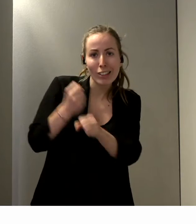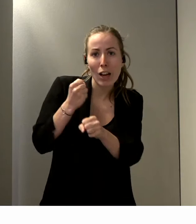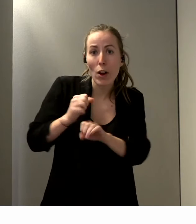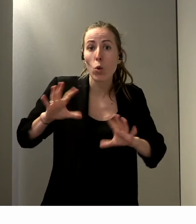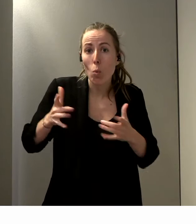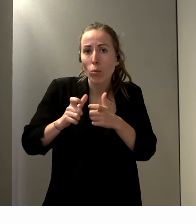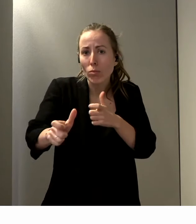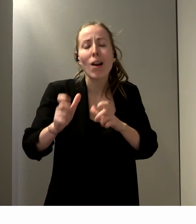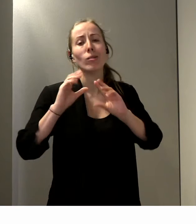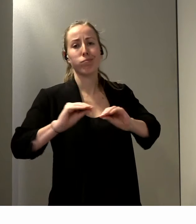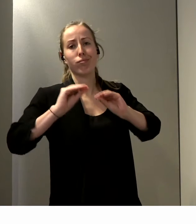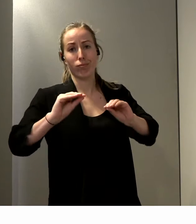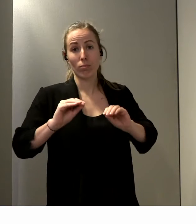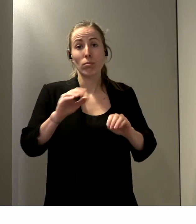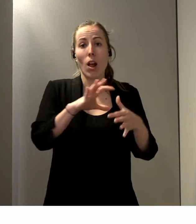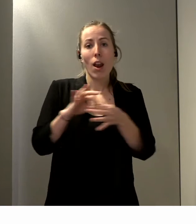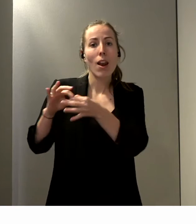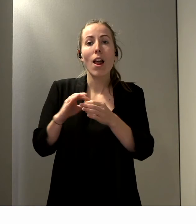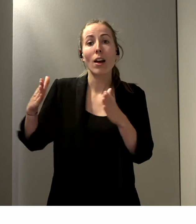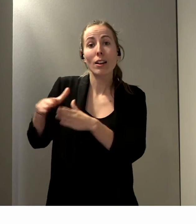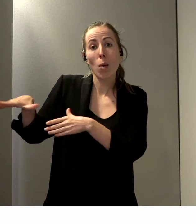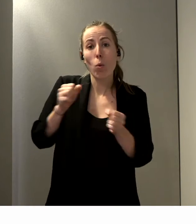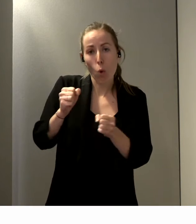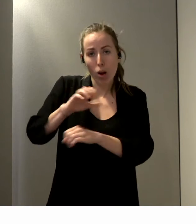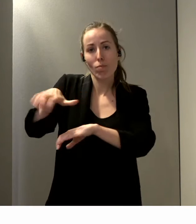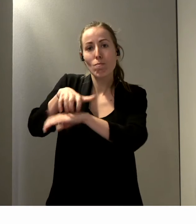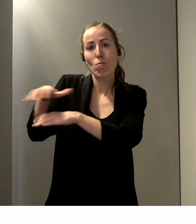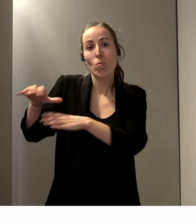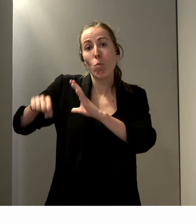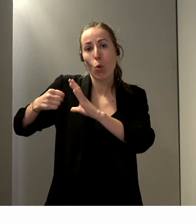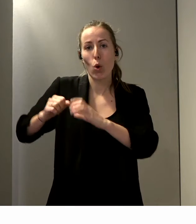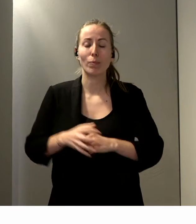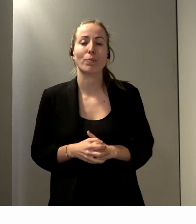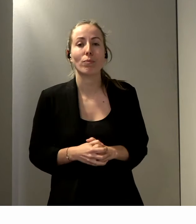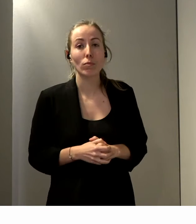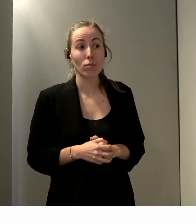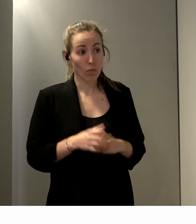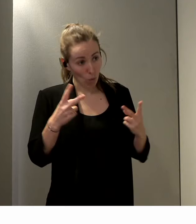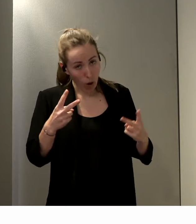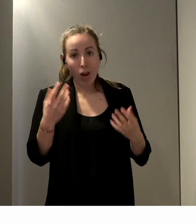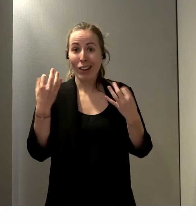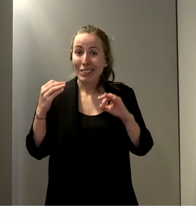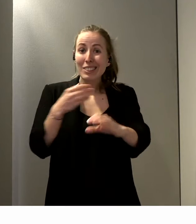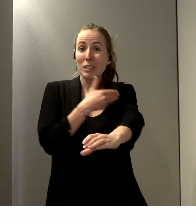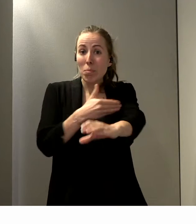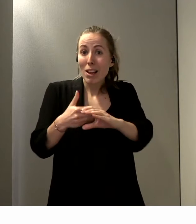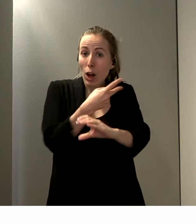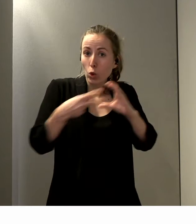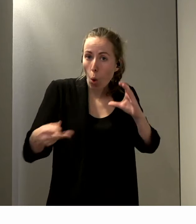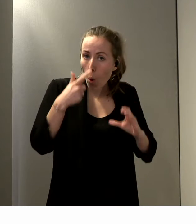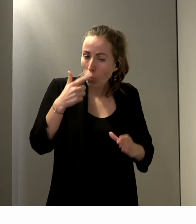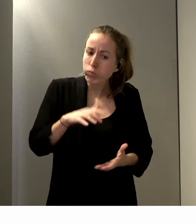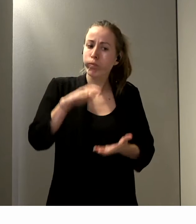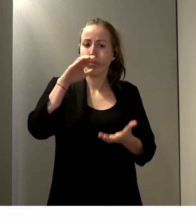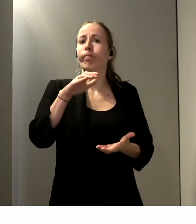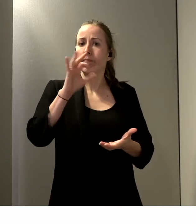locales et avec Pôle emploi et Cap emploi. D'accord, donc 10 milliards d'euros, c'est pas rien, mais alors est-ce que ce programme est adressé